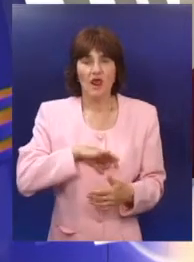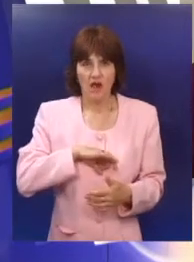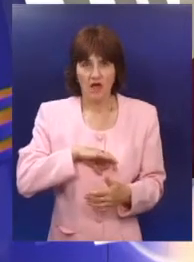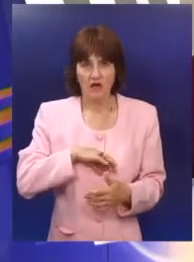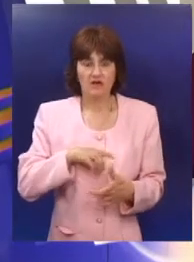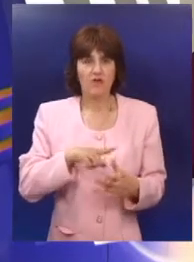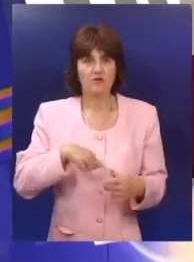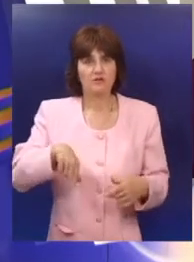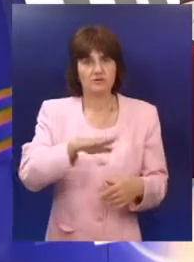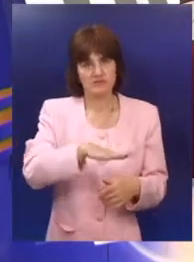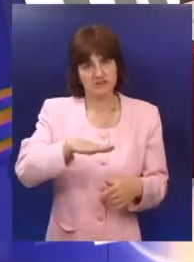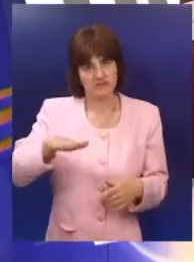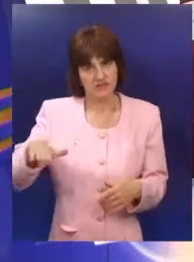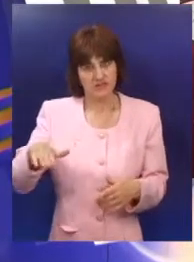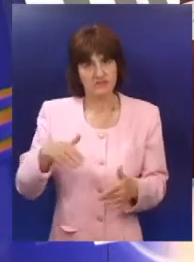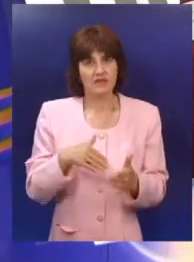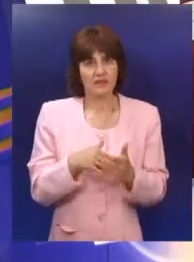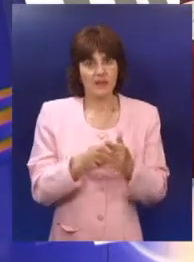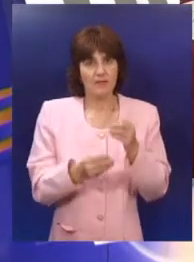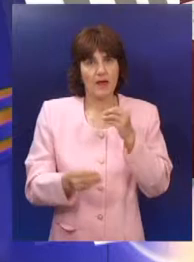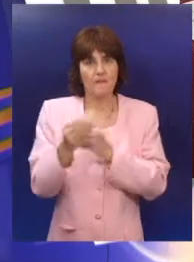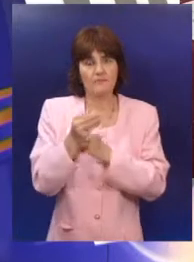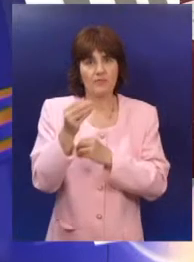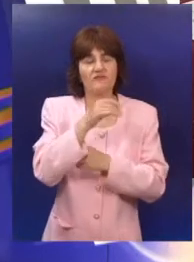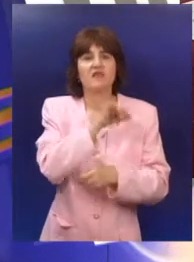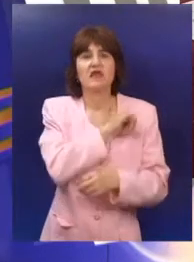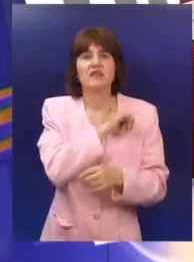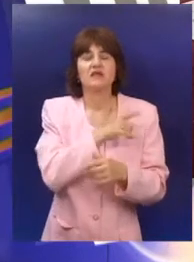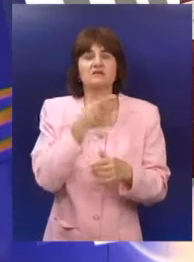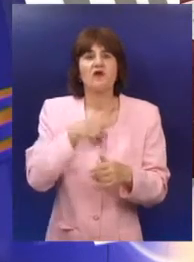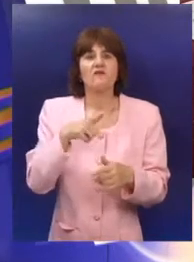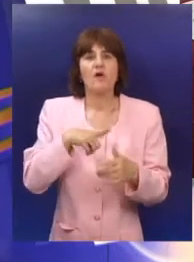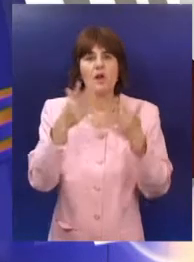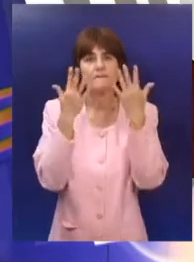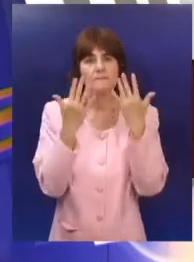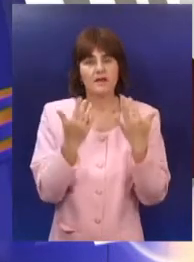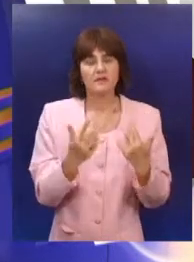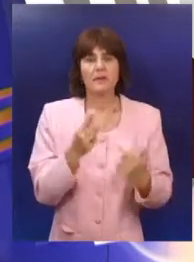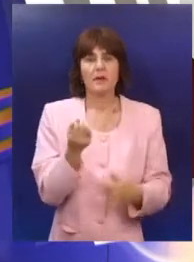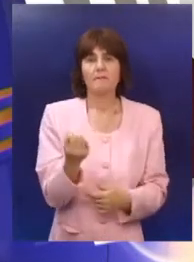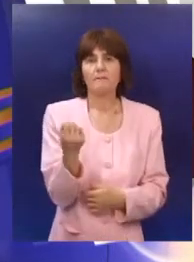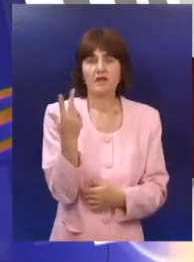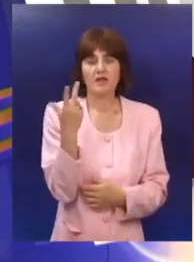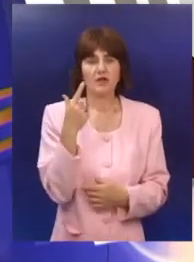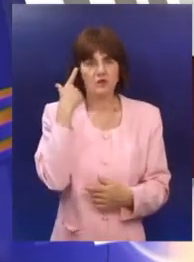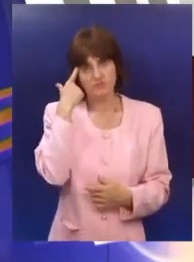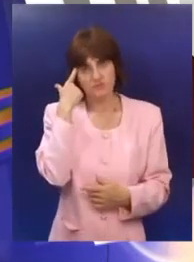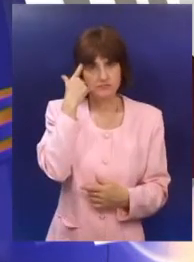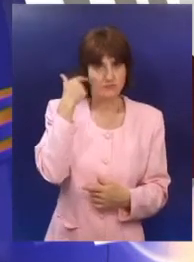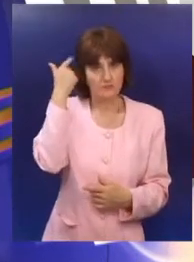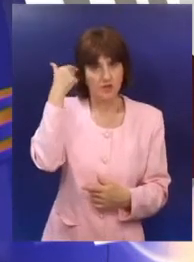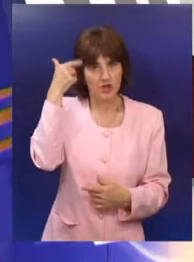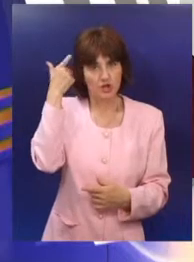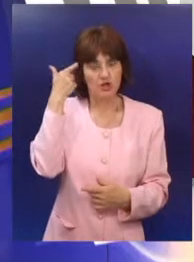su već fantastični đaci. Cilj takmičenja je povećanje interesovanja za matematičke i prirodne nauke, kao i stepen logičkog